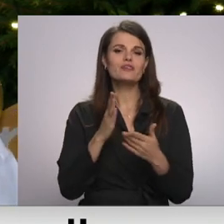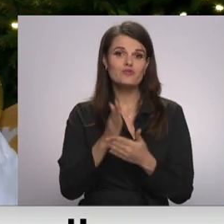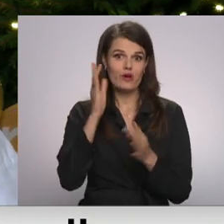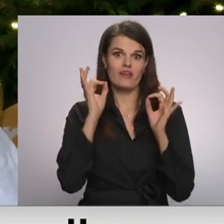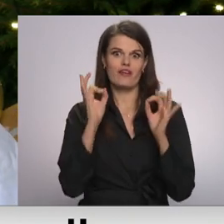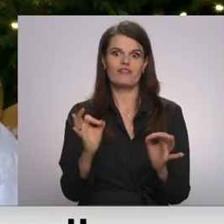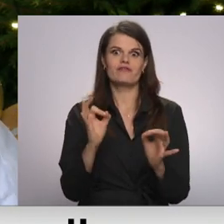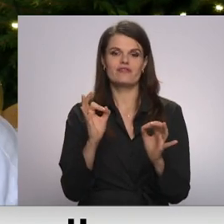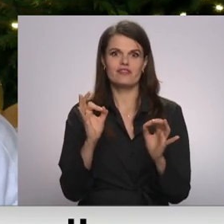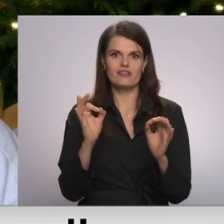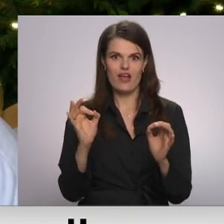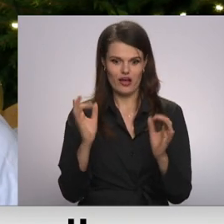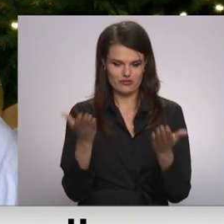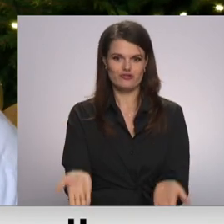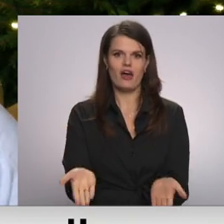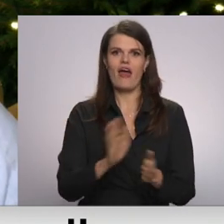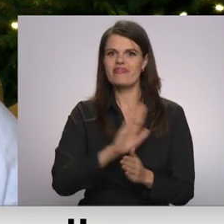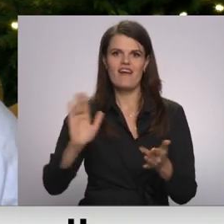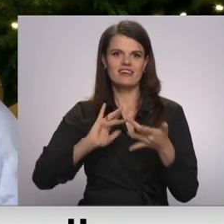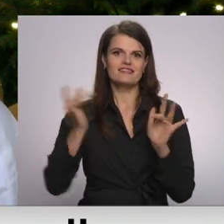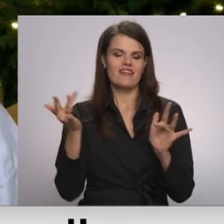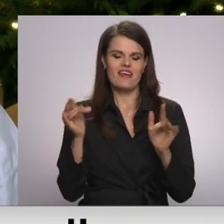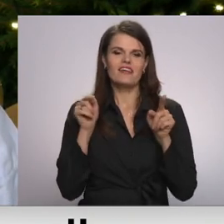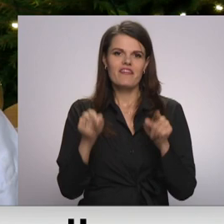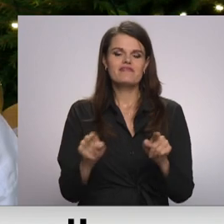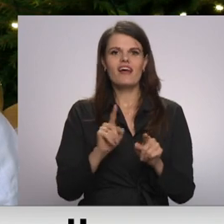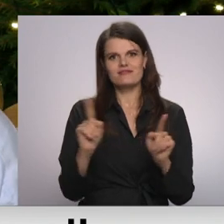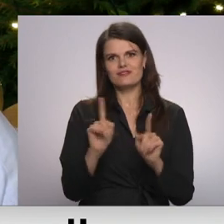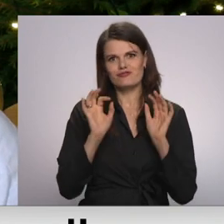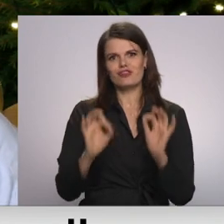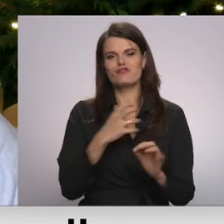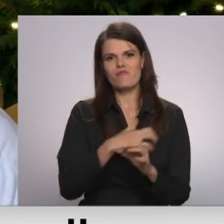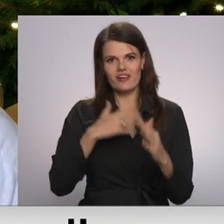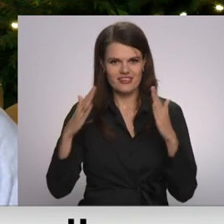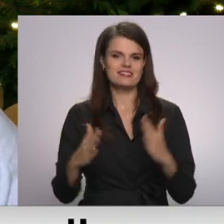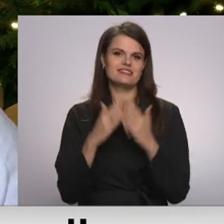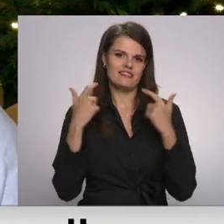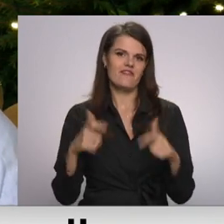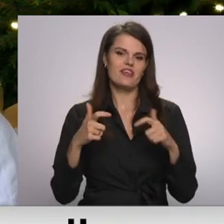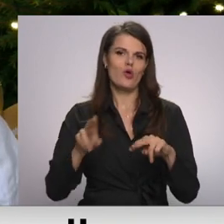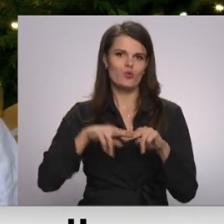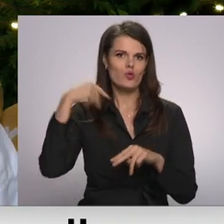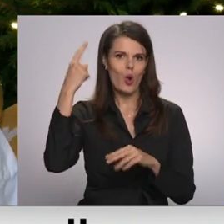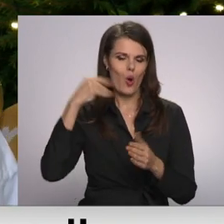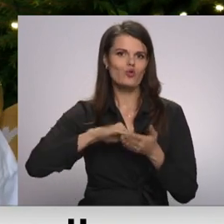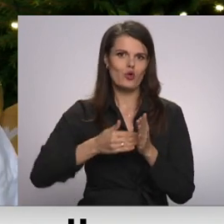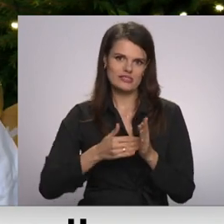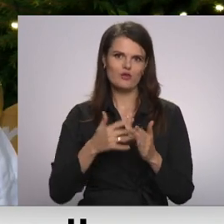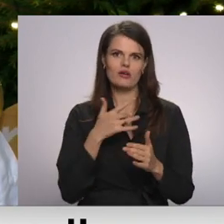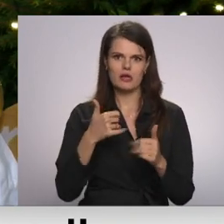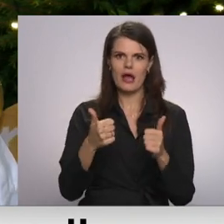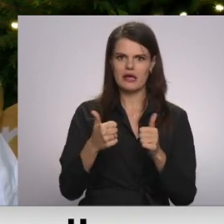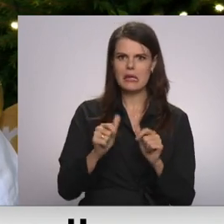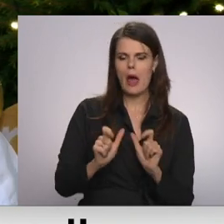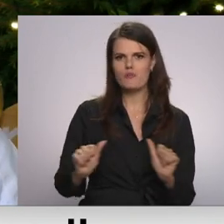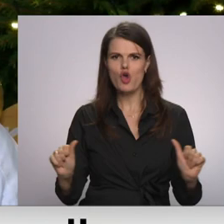tiešajā, nevis internetā. Es domāju, tas vien ir svinams, un Londonā tā situācija šķiet ir zem kontroles, un mēs